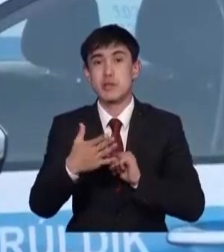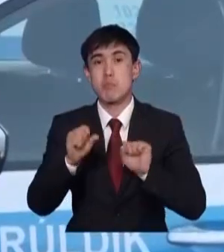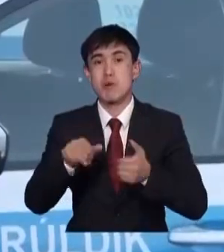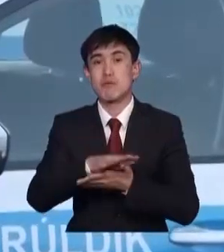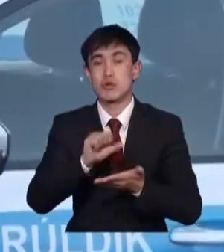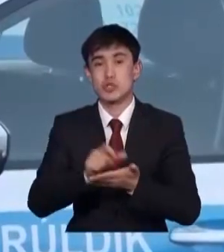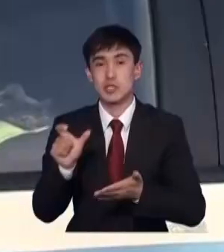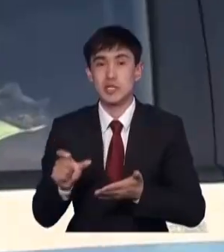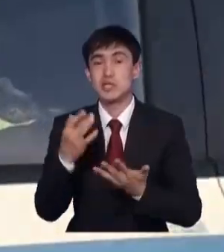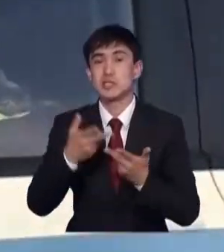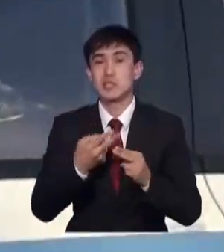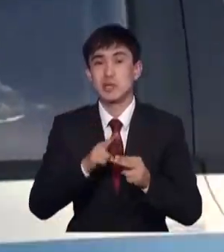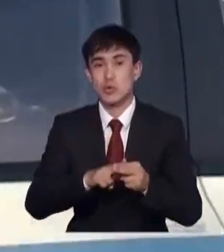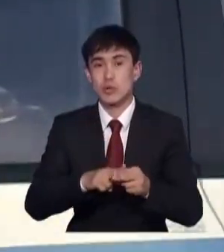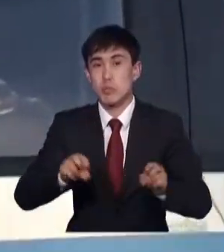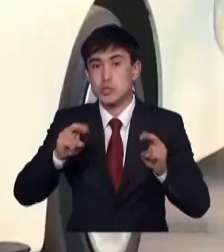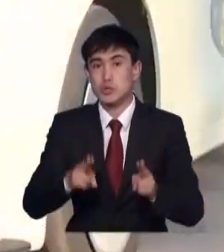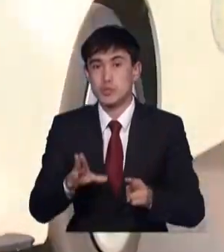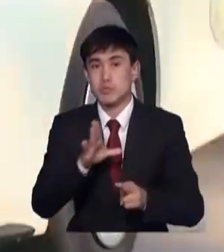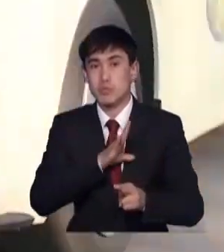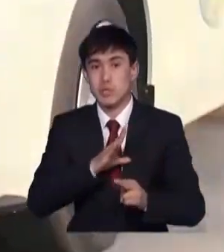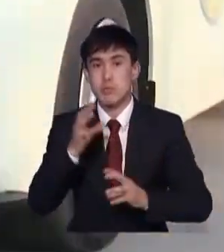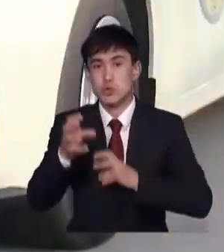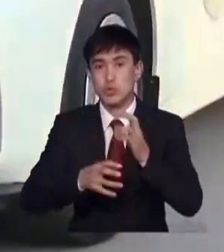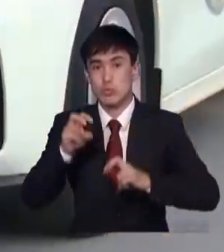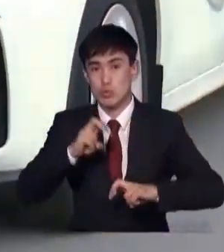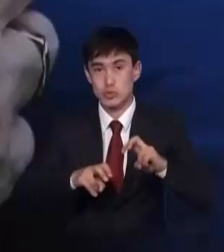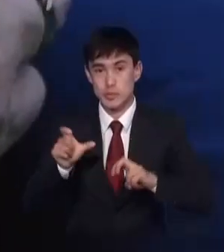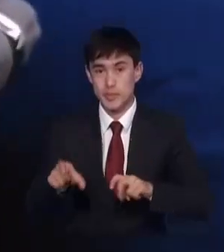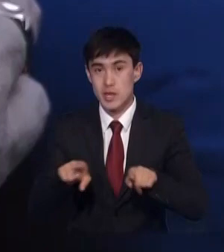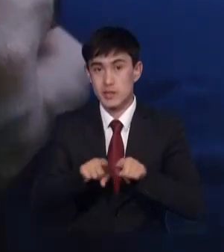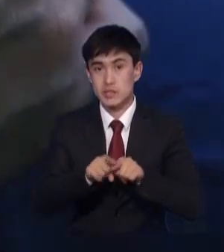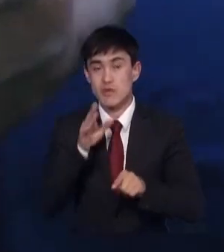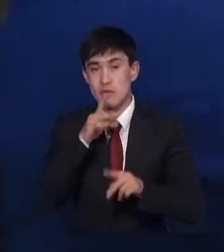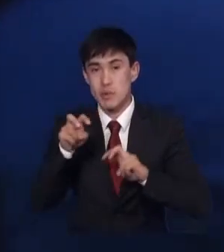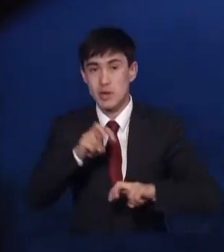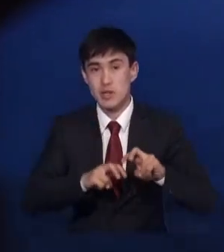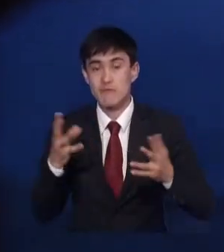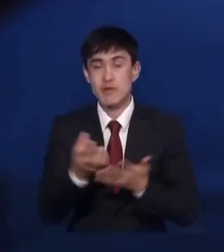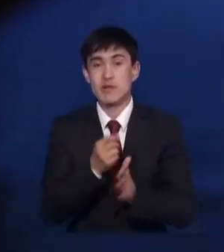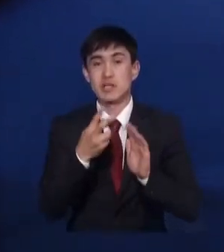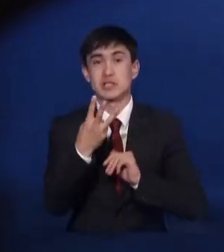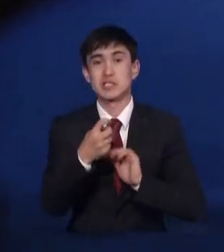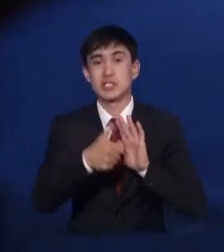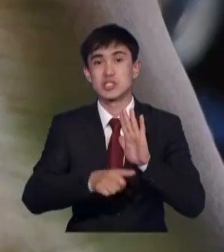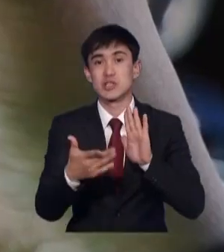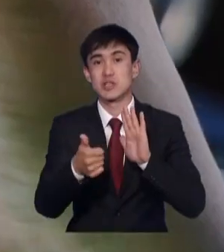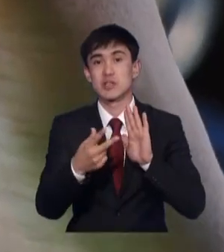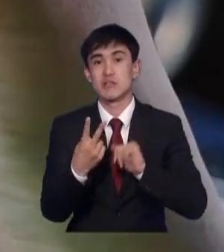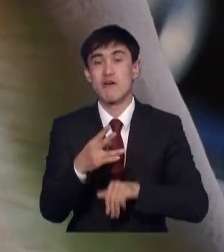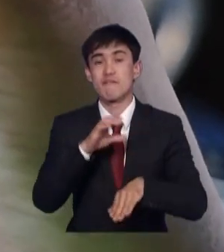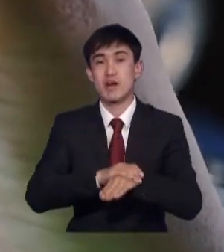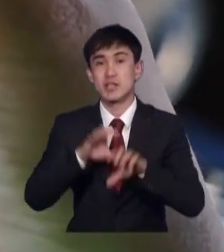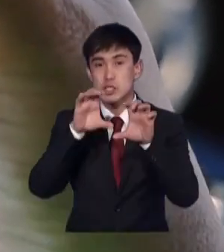правонарушителей среди которых и преступник находящийся в международном розыске также во время рейдов выявлено 362 факта незаконного